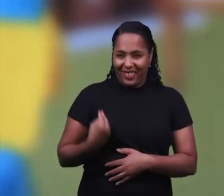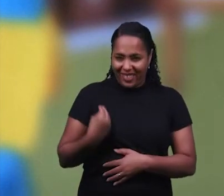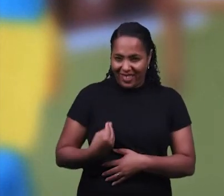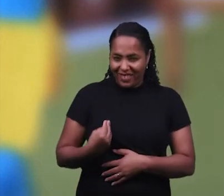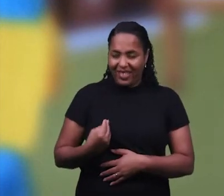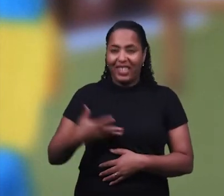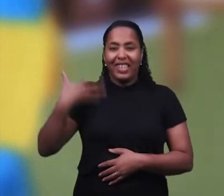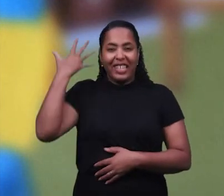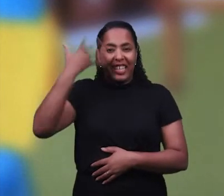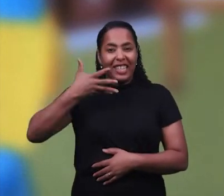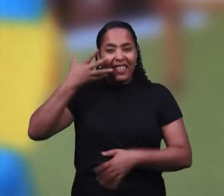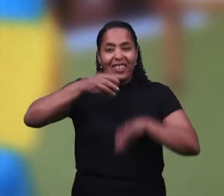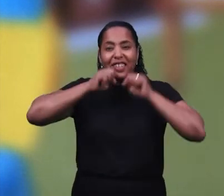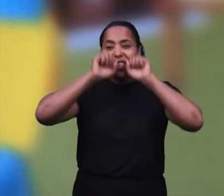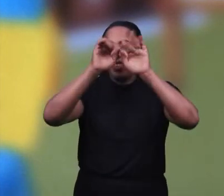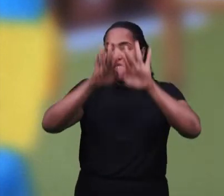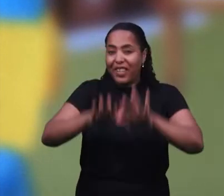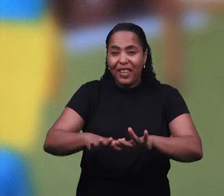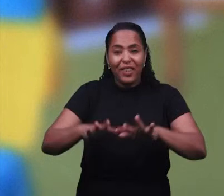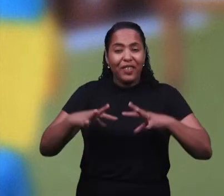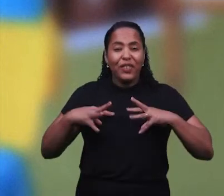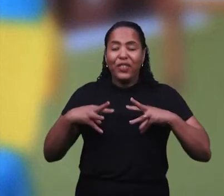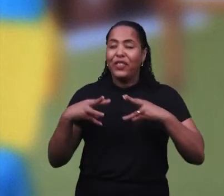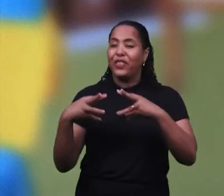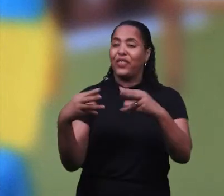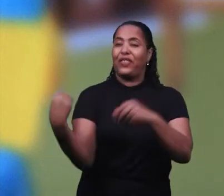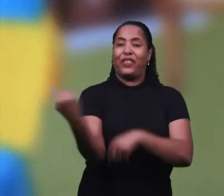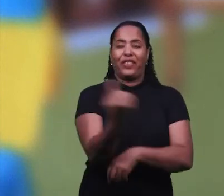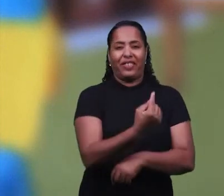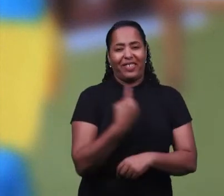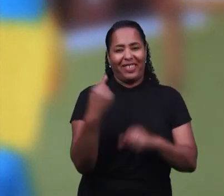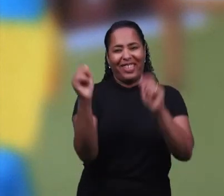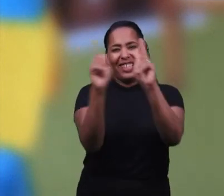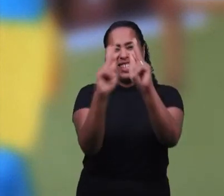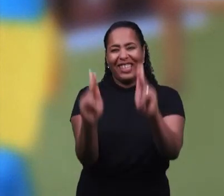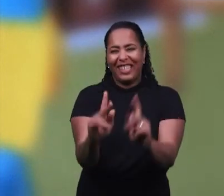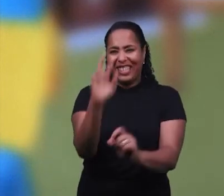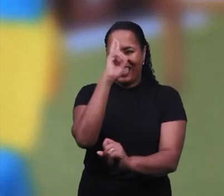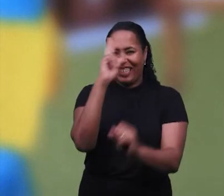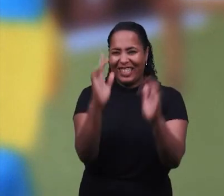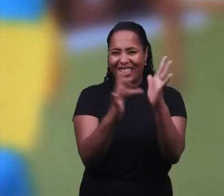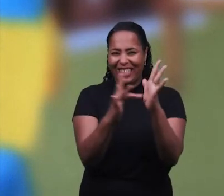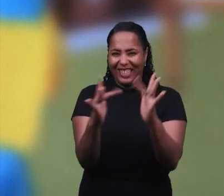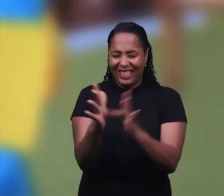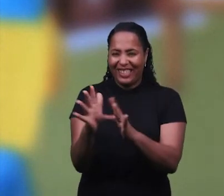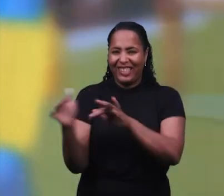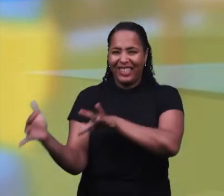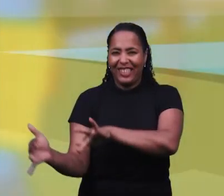Que cette parole soit une bénédiction pour nous tous. La paix du Seigneur Jésus.